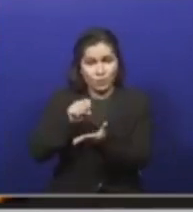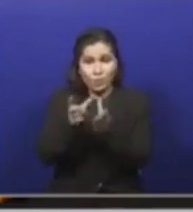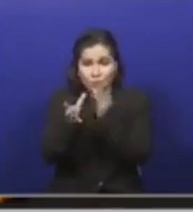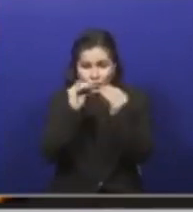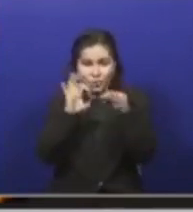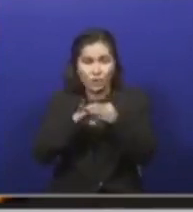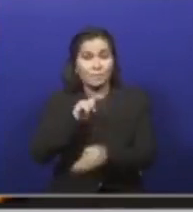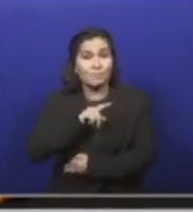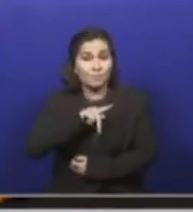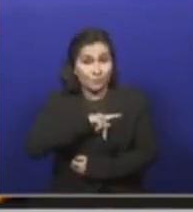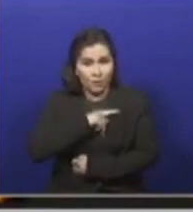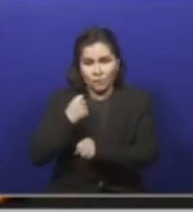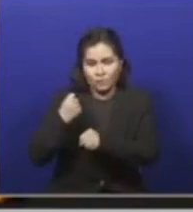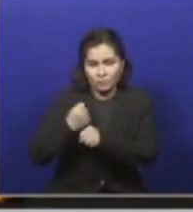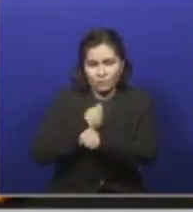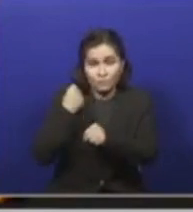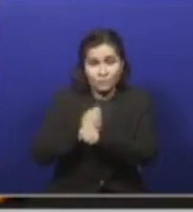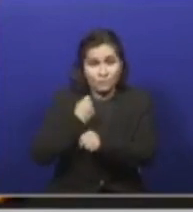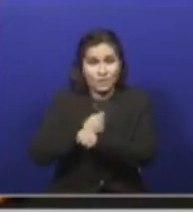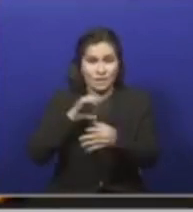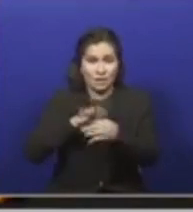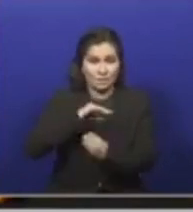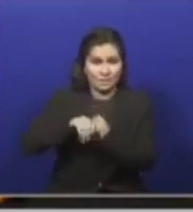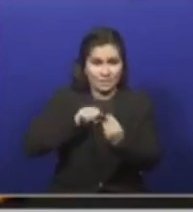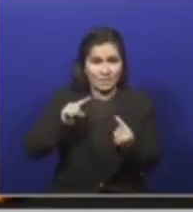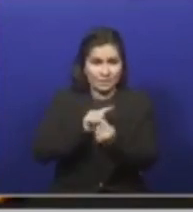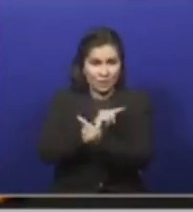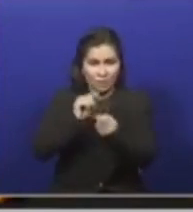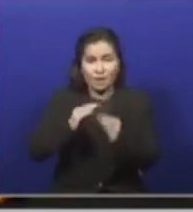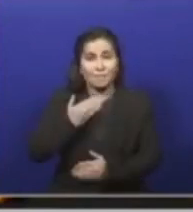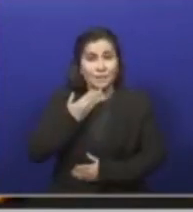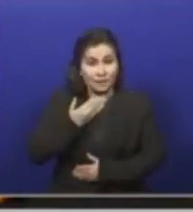ทธศาสนาเพื่อฝึกทักษะเศรษฐกิจและสังคมอย่างยั่งยืน